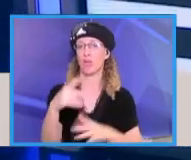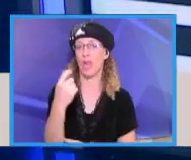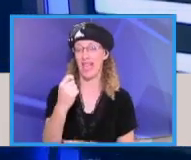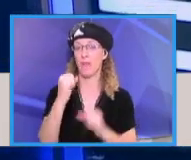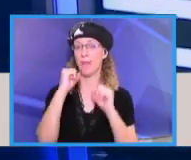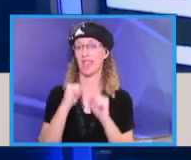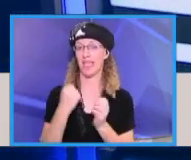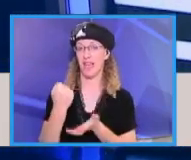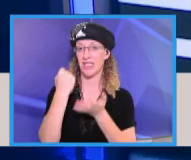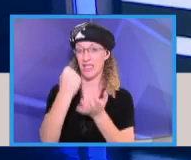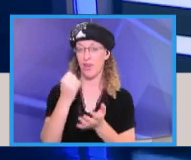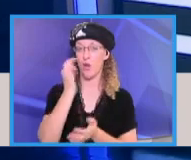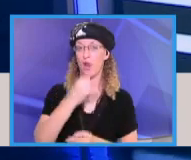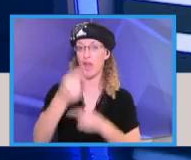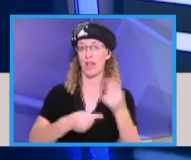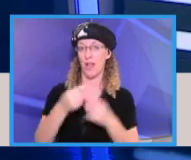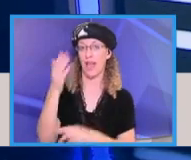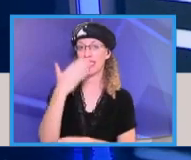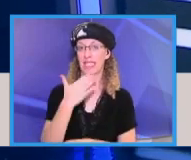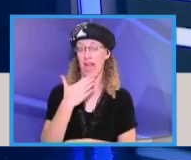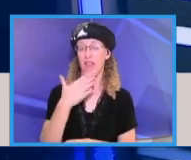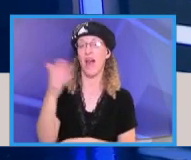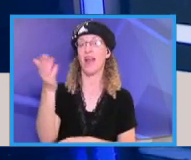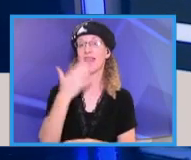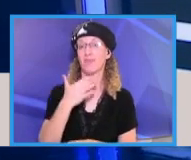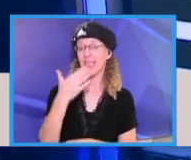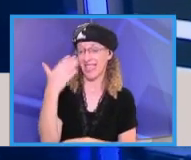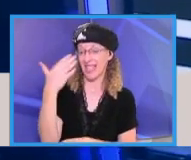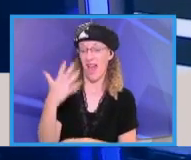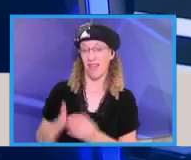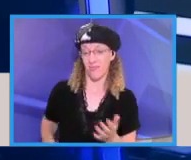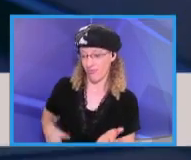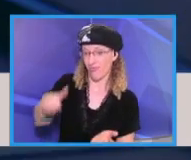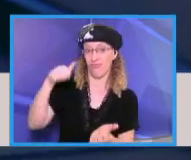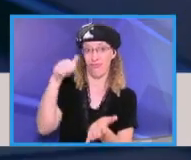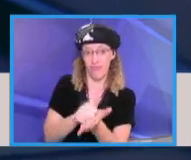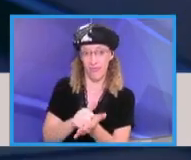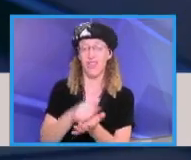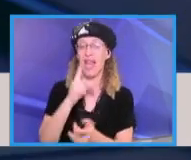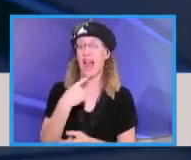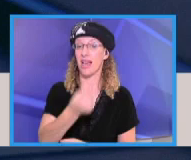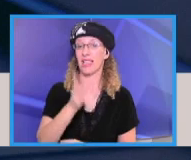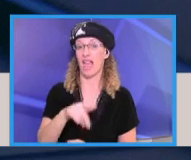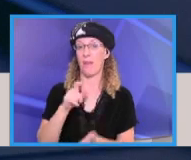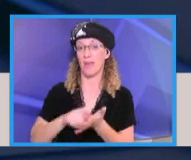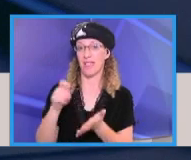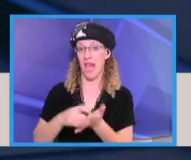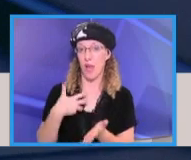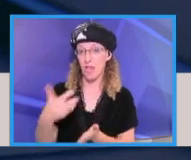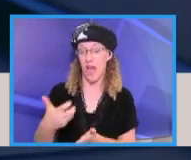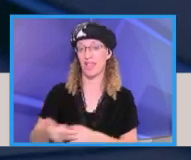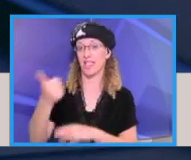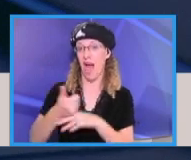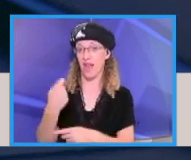שנה למדינת ישראל, והמדינה הכניסה את היד לכיס, וצריך להגיד המון שפו גדול גם למשרד האוצר, לשר האוצר, לשר